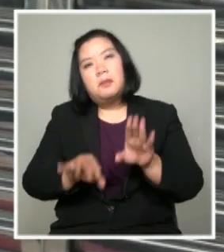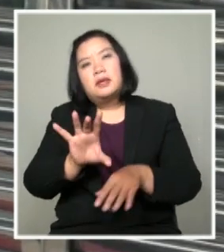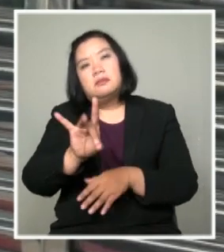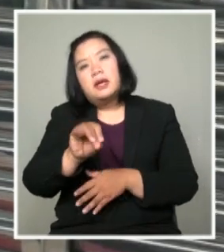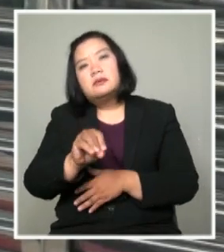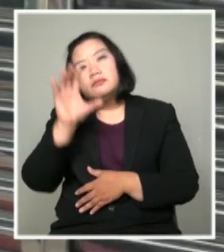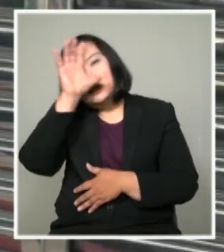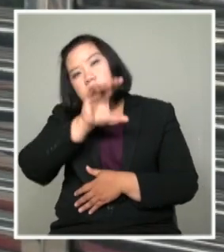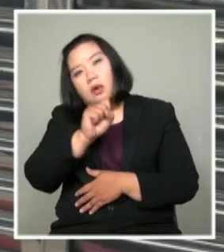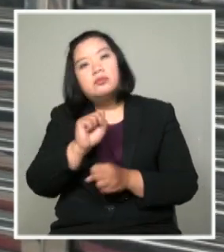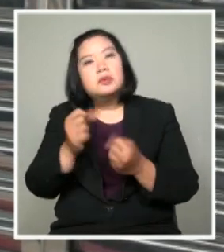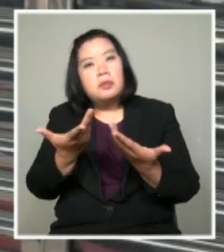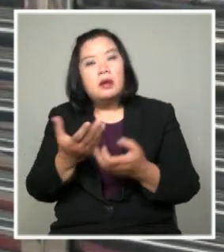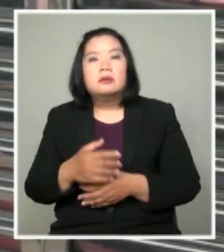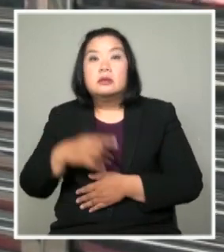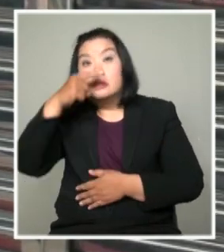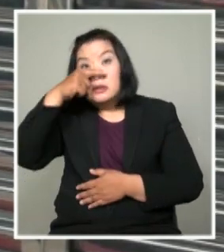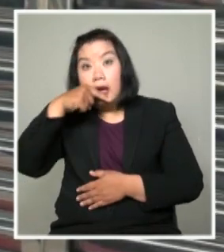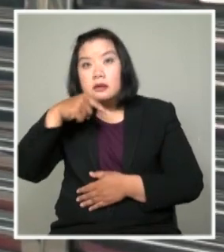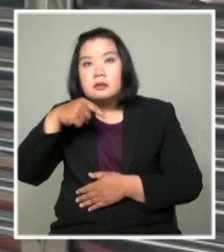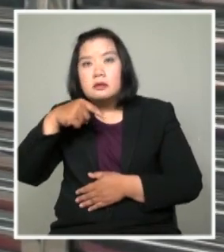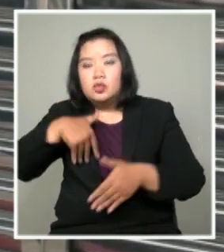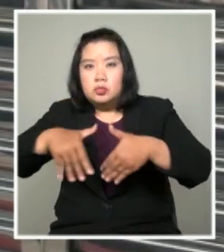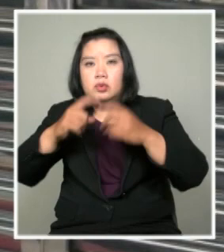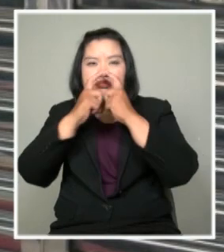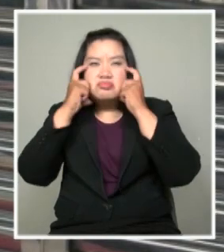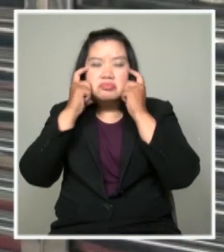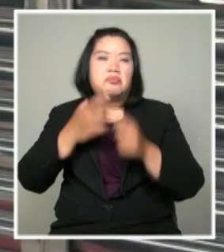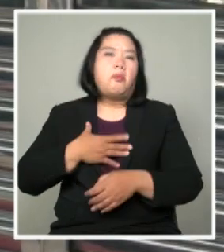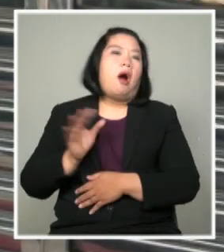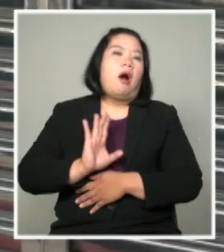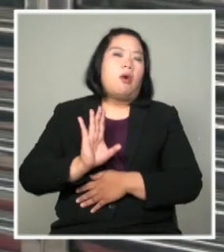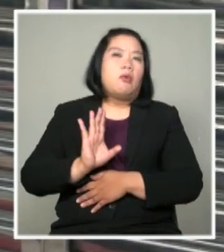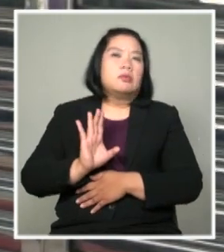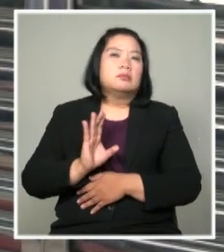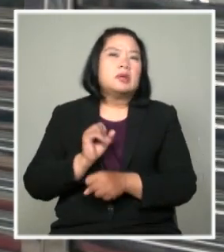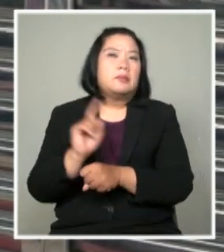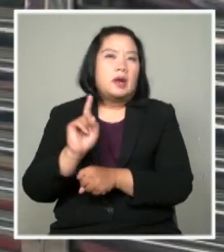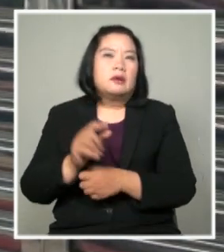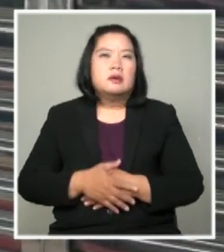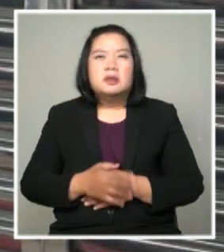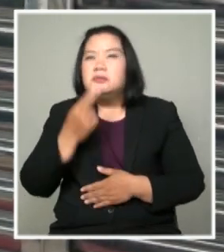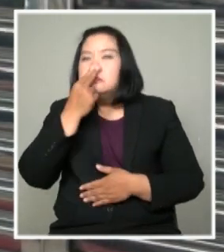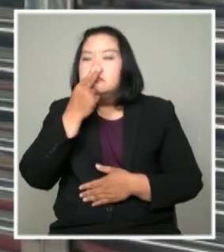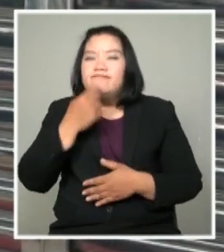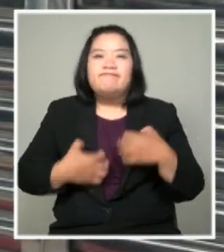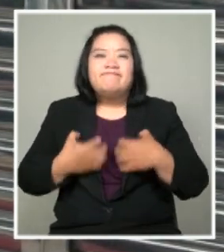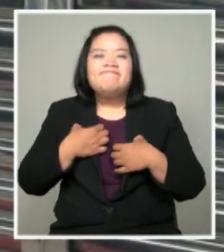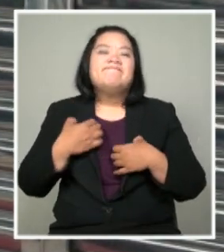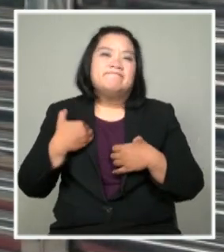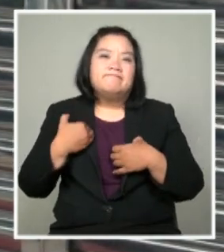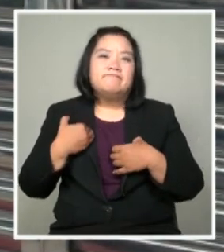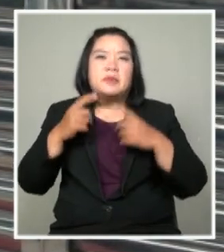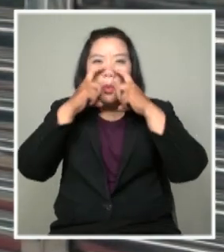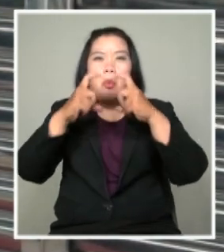80%ใช่เพราะว่าส่วนใหญ่คนไทยเนี่ยก็จะไม่ค่อยปิดปากกันเท่าไหร่เพราะว่ามันอึดอัดหรืออะไรประมาณนี้ใช่ค่ะ ร้อนเนาะ